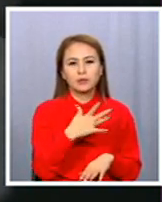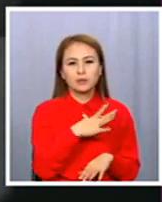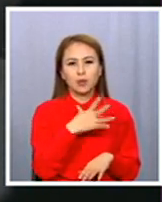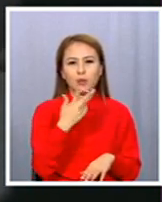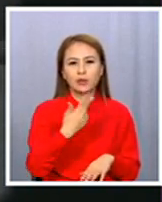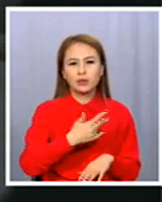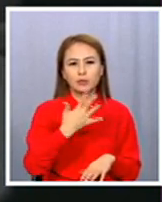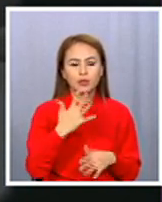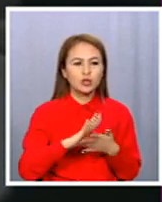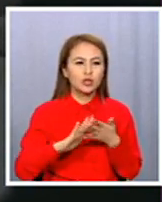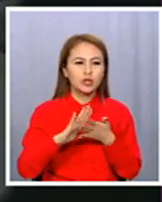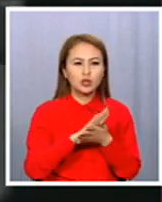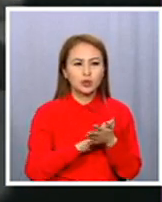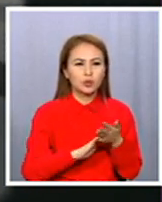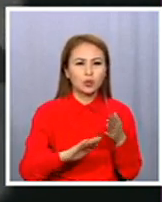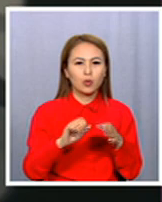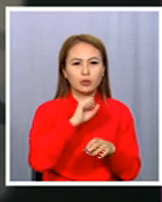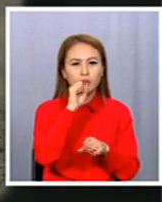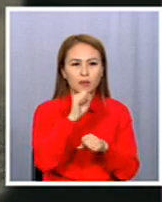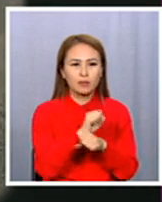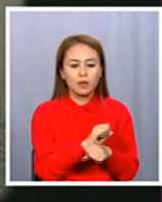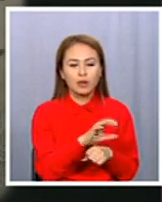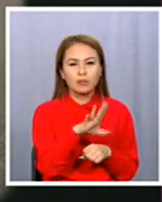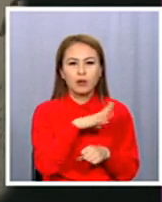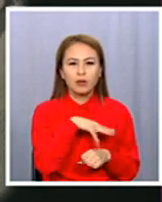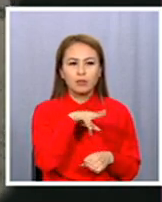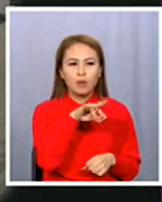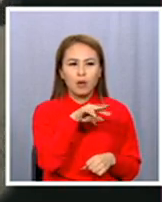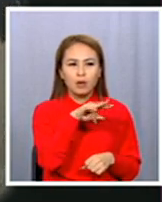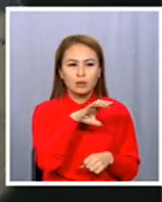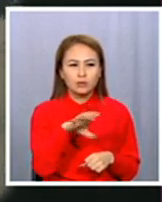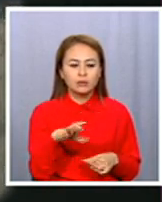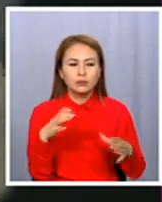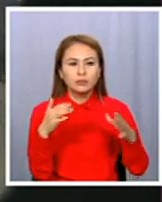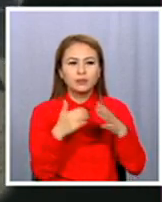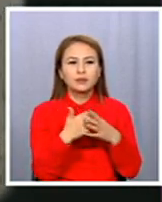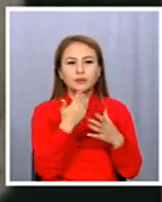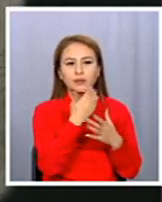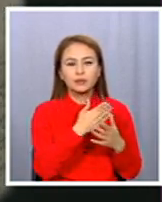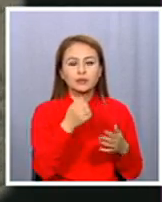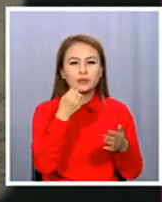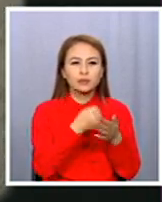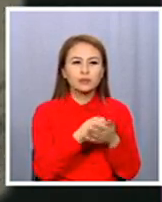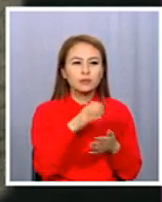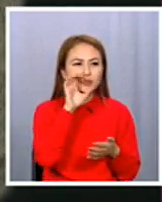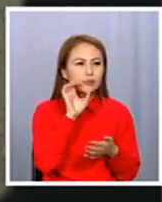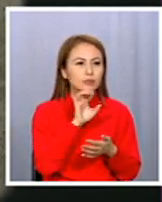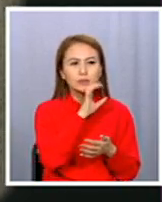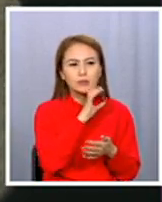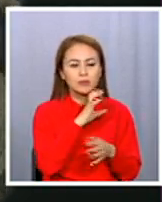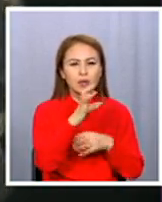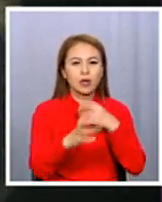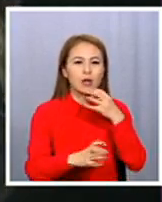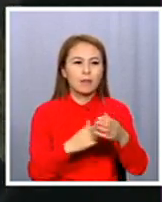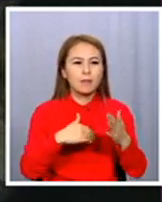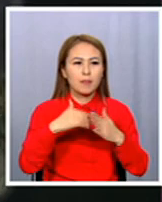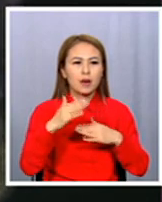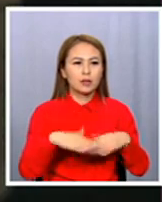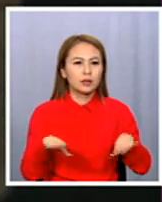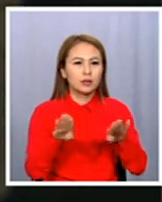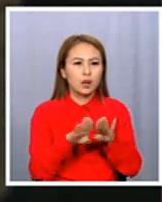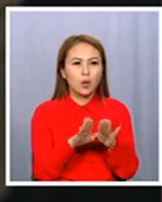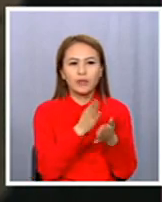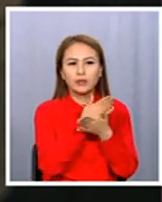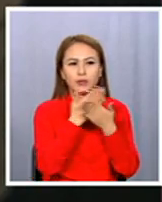еш тоқтамастан Манчегорск полюс Анадырь бағытымен солтүстік полюске жетті. Әлемдік практикада жоқ бұл оқиғаны